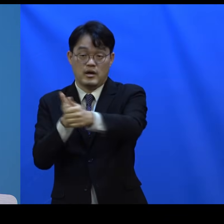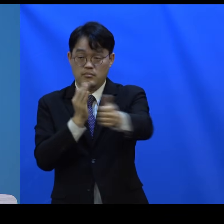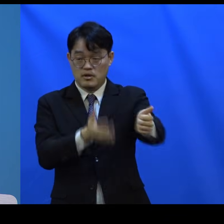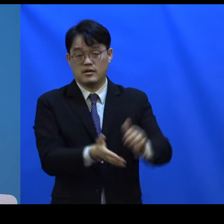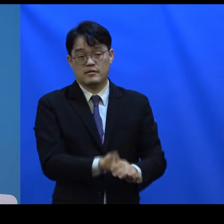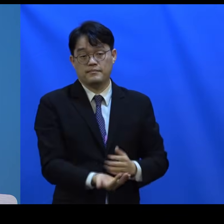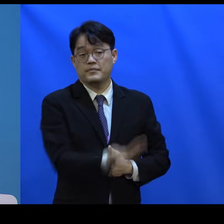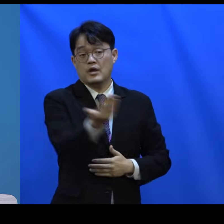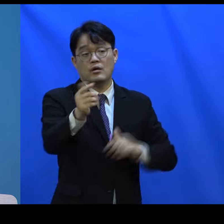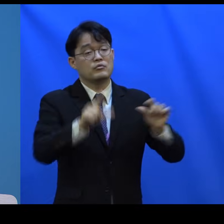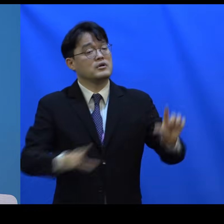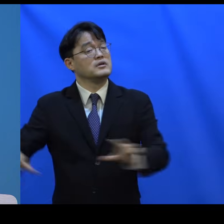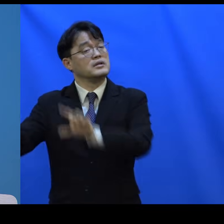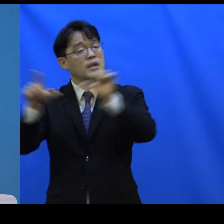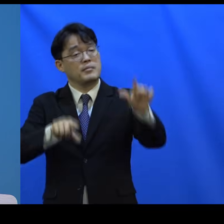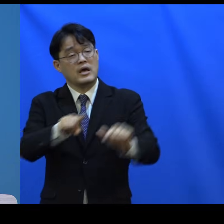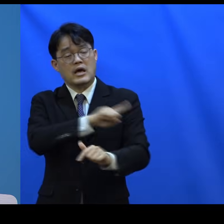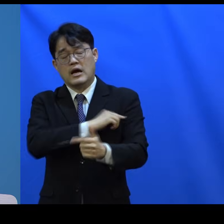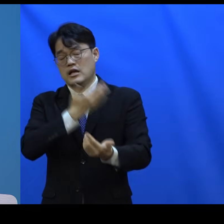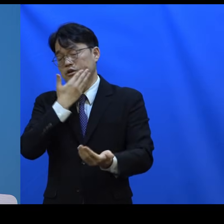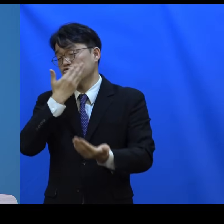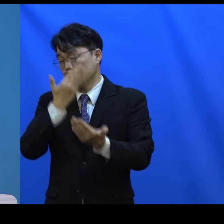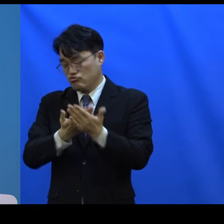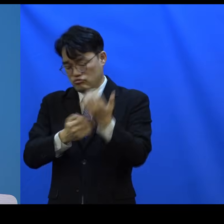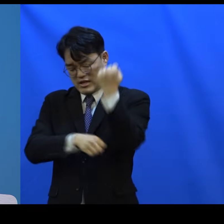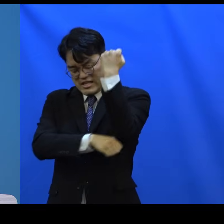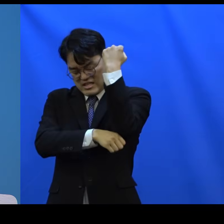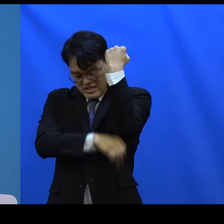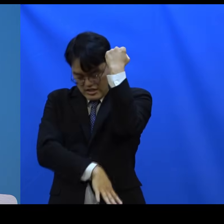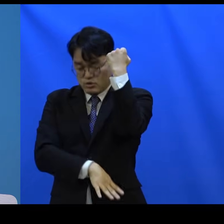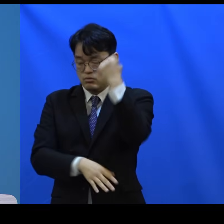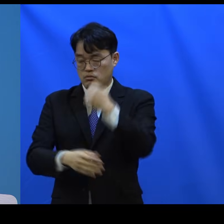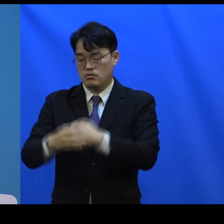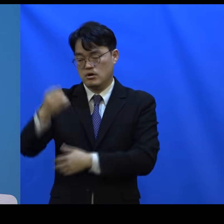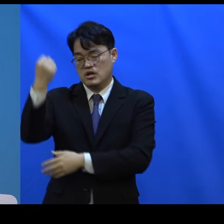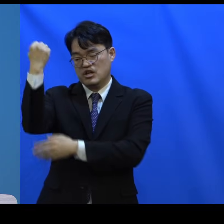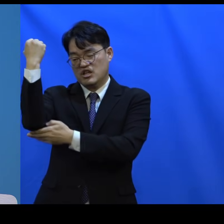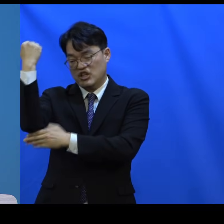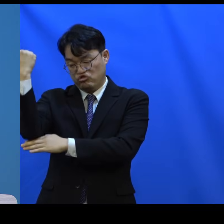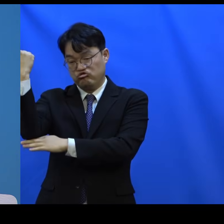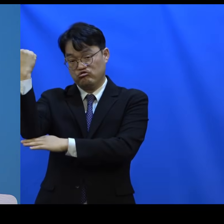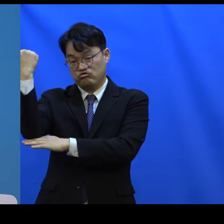돼요. 이 사랑하라는 말씀에 의해서 내 삶이 돌아가야